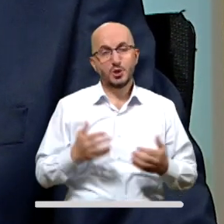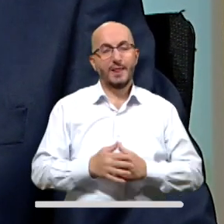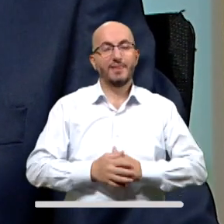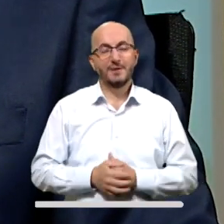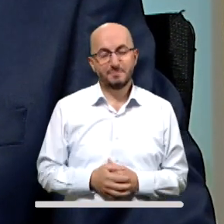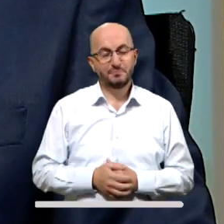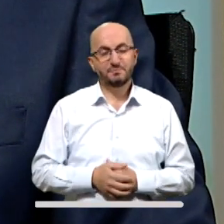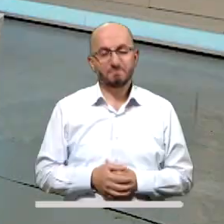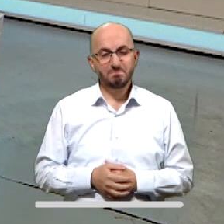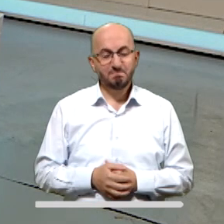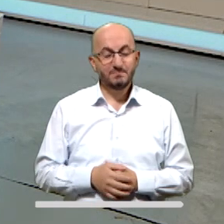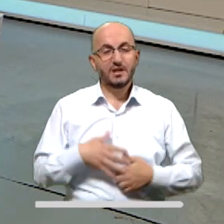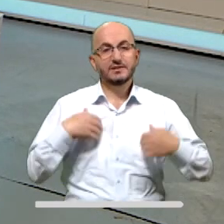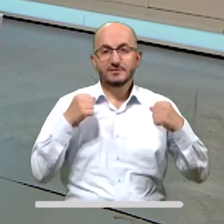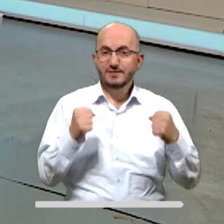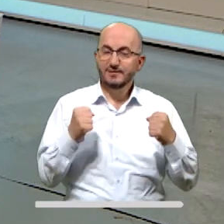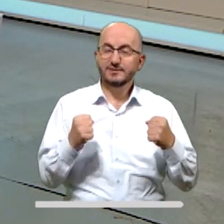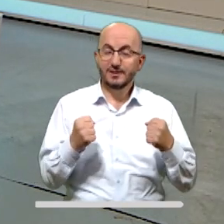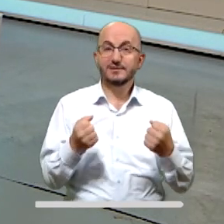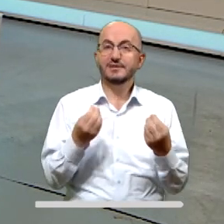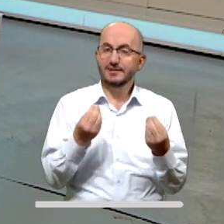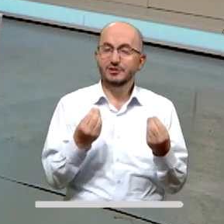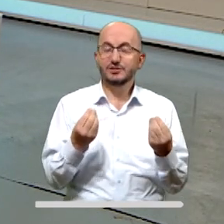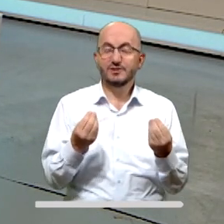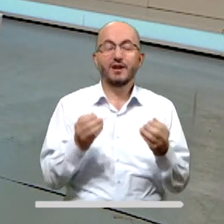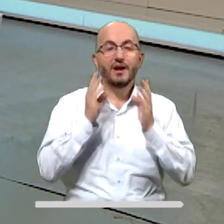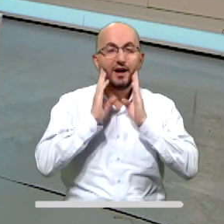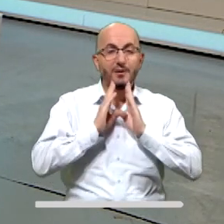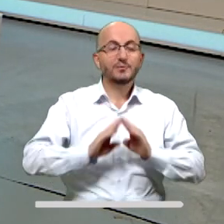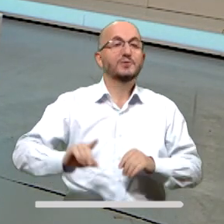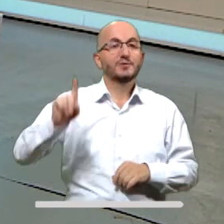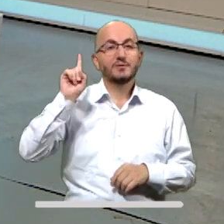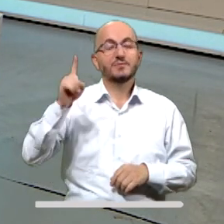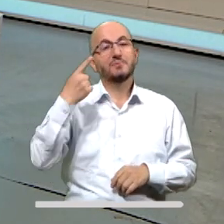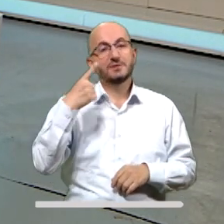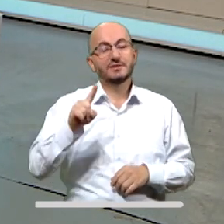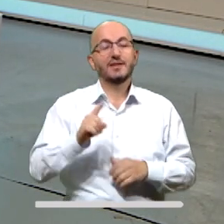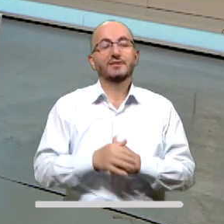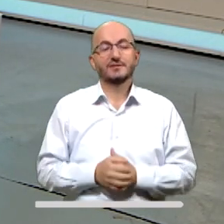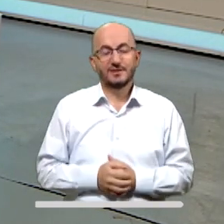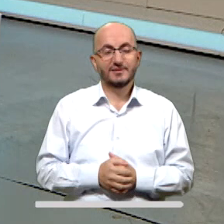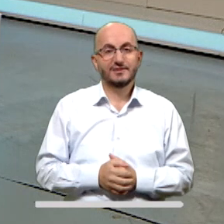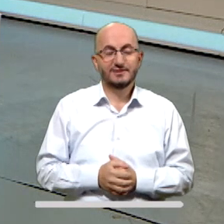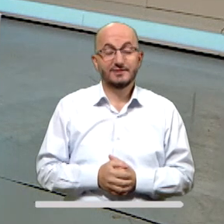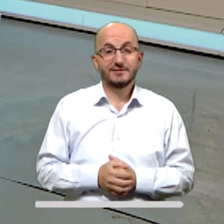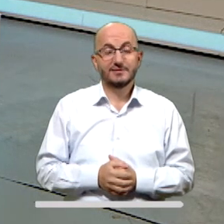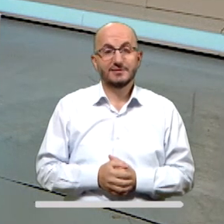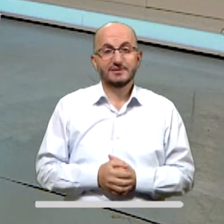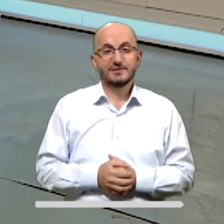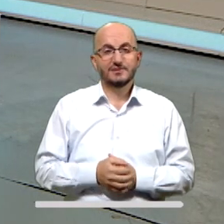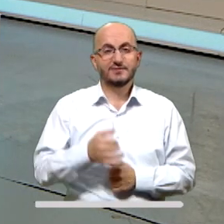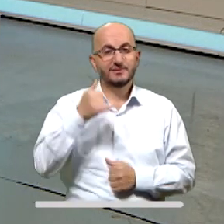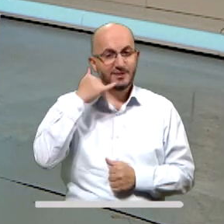Amin, amin hocam. Sağlığınız, sıhhatiniz yerinizde inşallah. Hamdolsun Rabbimize binlerce. Rabbim sağlık, afiyet versin hocam. Müsaadenizle